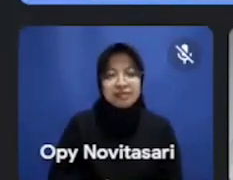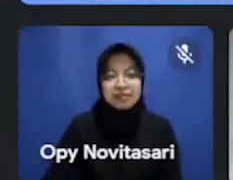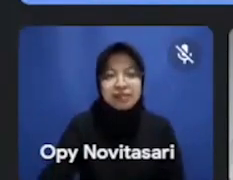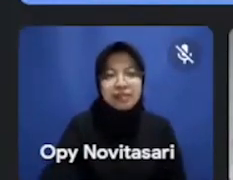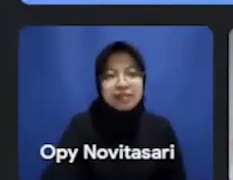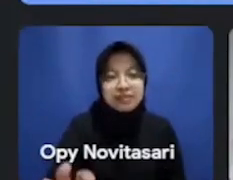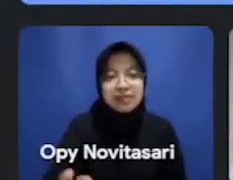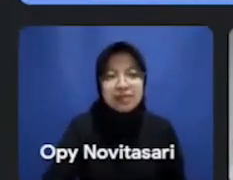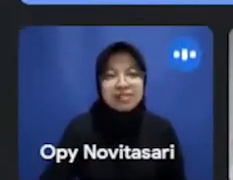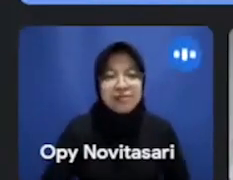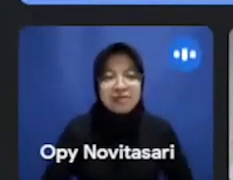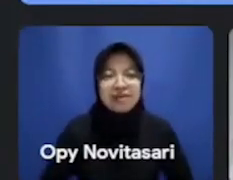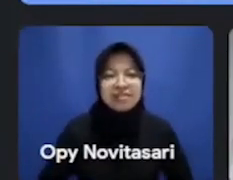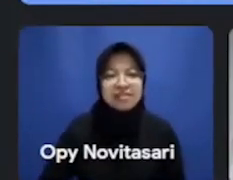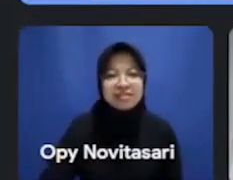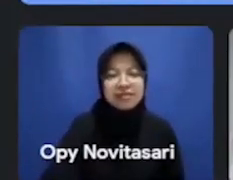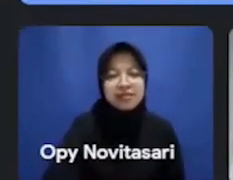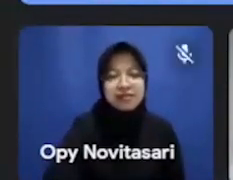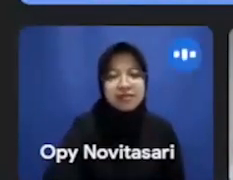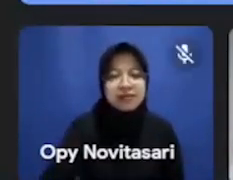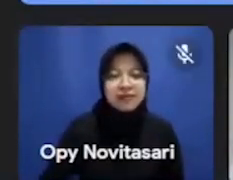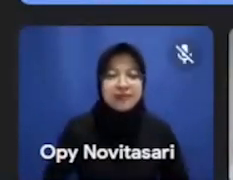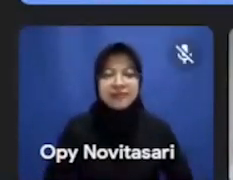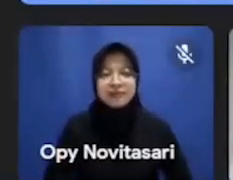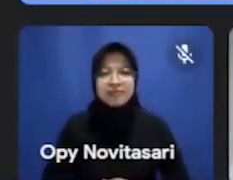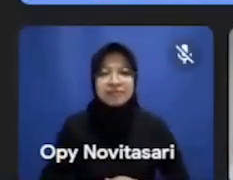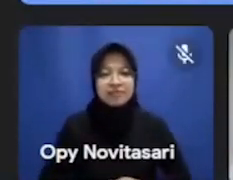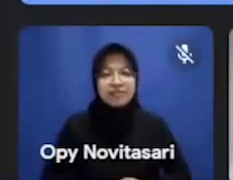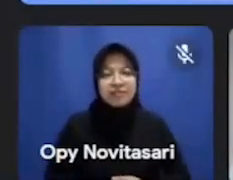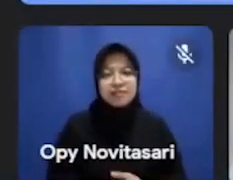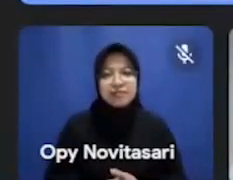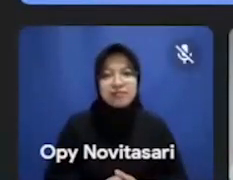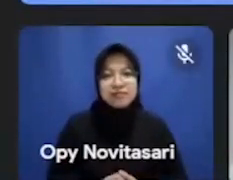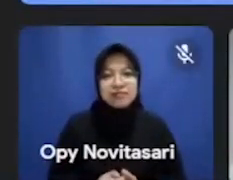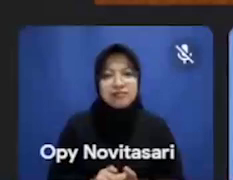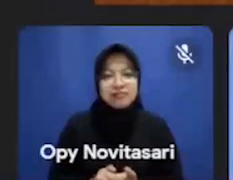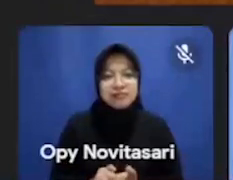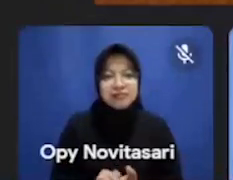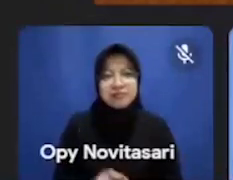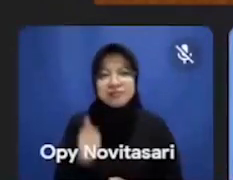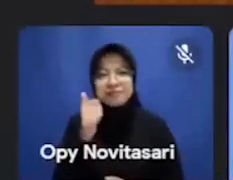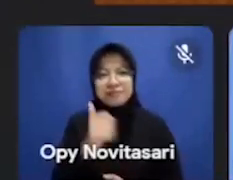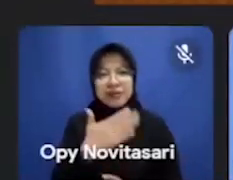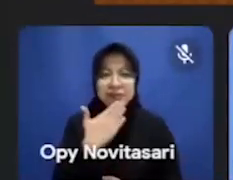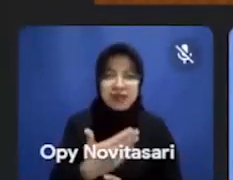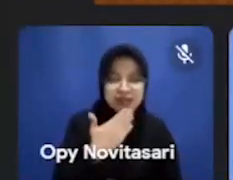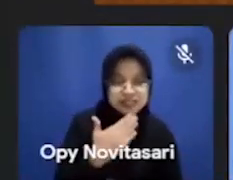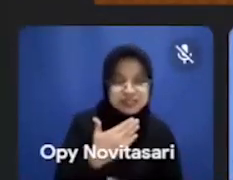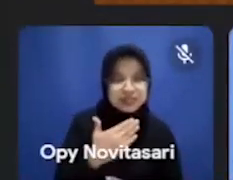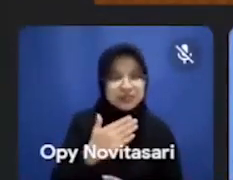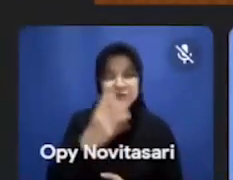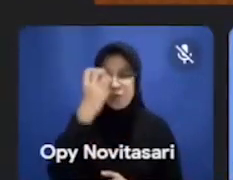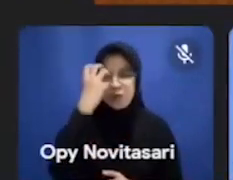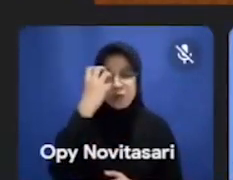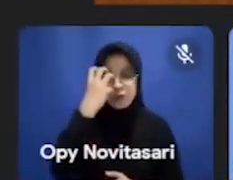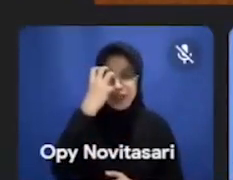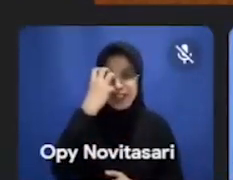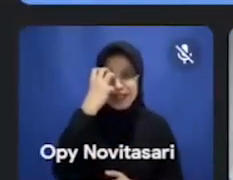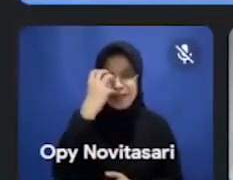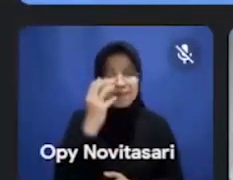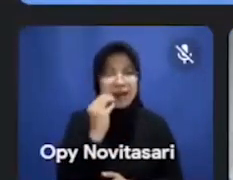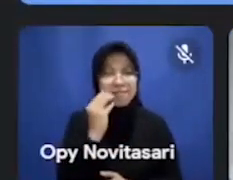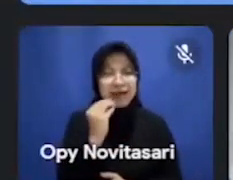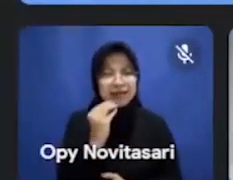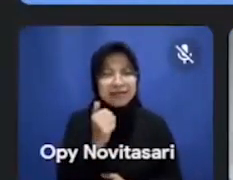pengalamannya sama-sama Mas ya Terima kasih Mas saya juga